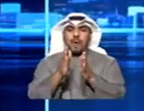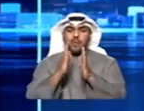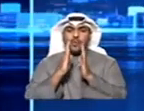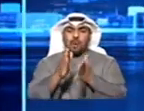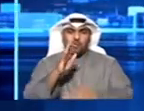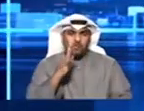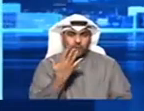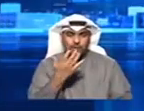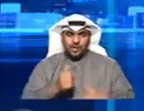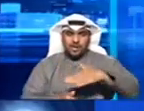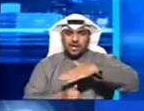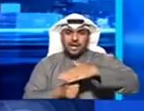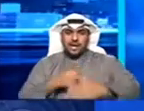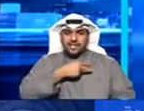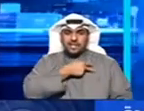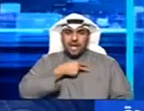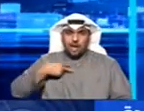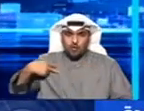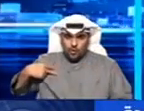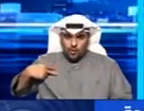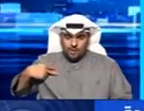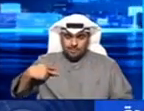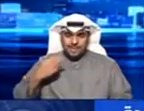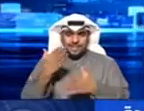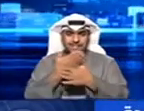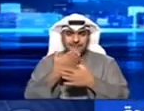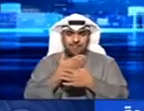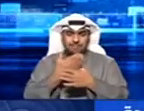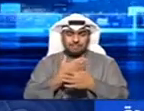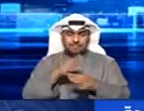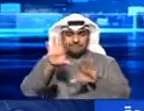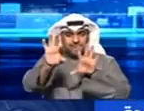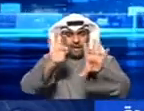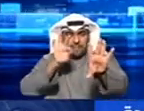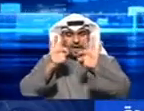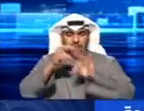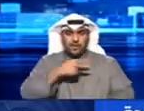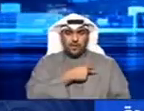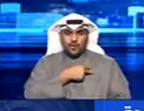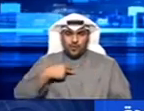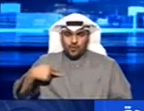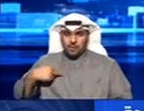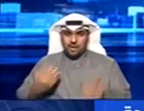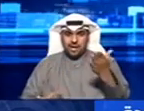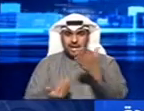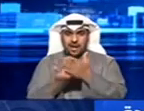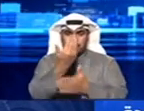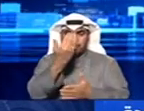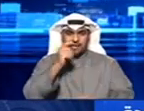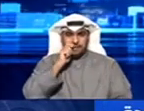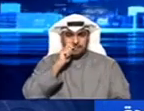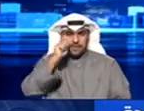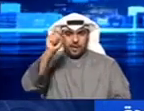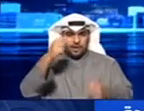الحمد الصباح رئيس مجلس الوزراء، وذلك بمناسبة تشكيل أعضاء الحكومة الجديدة والتي حازت على ثقة